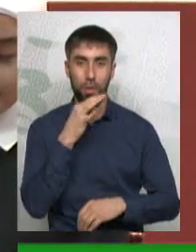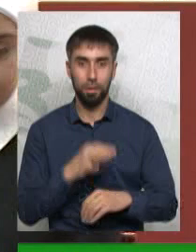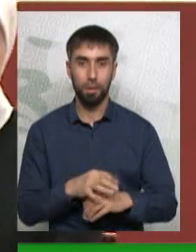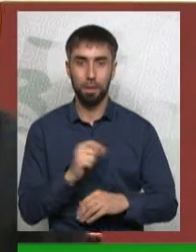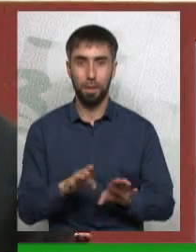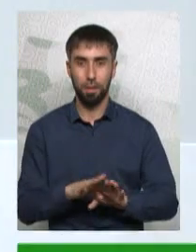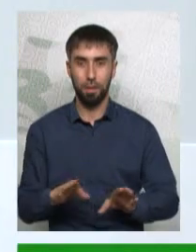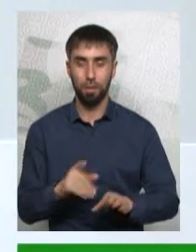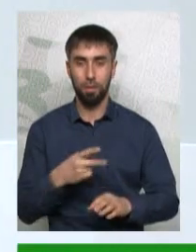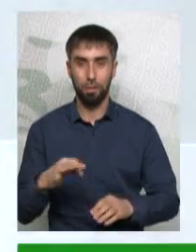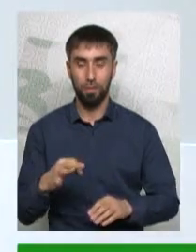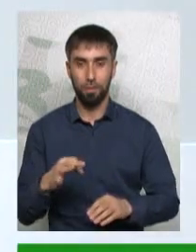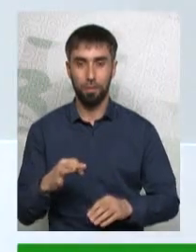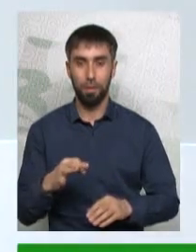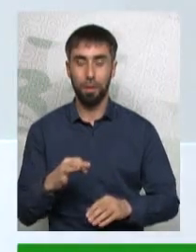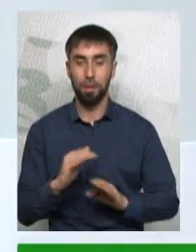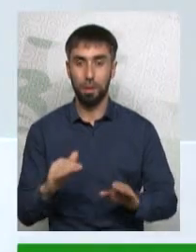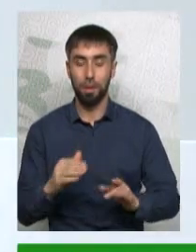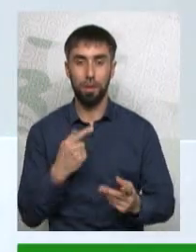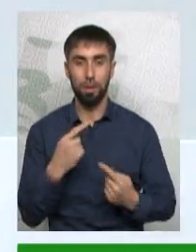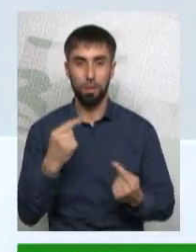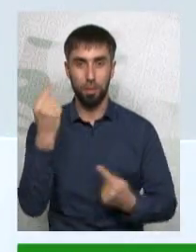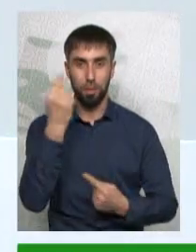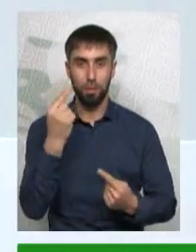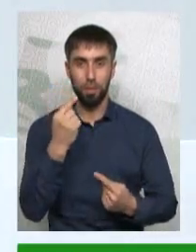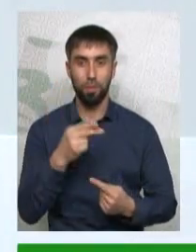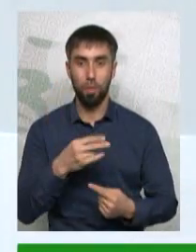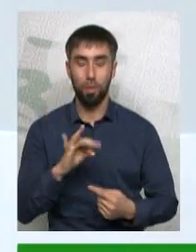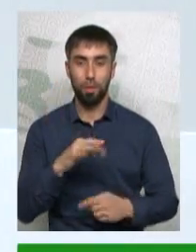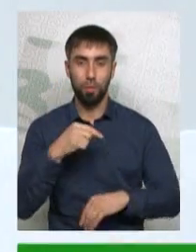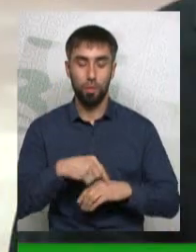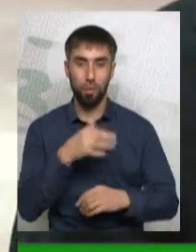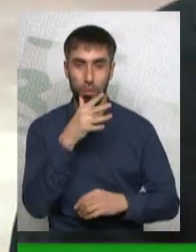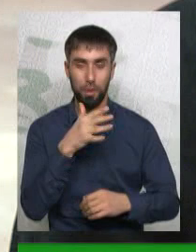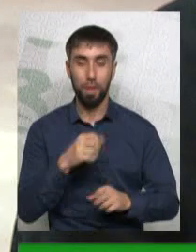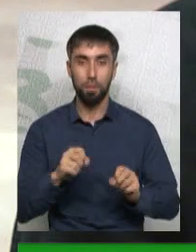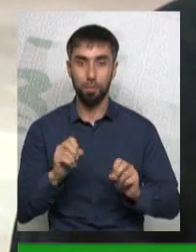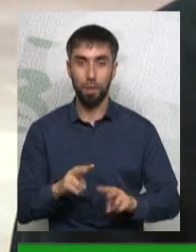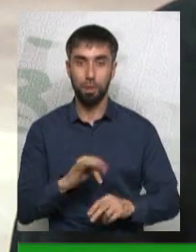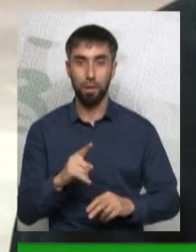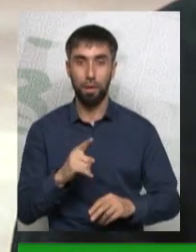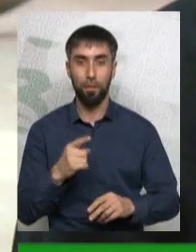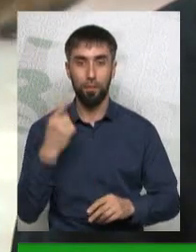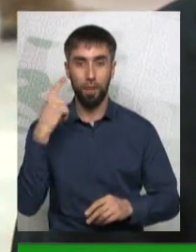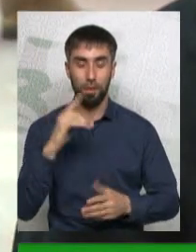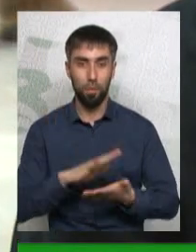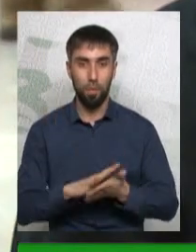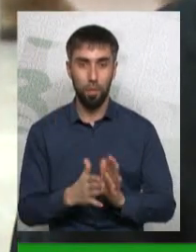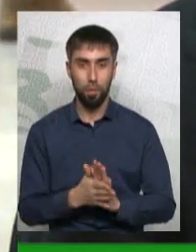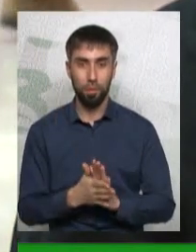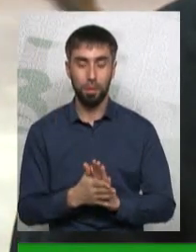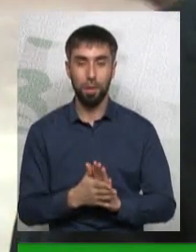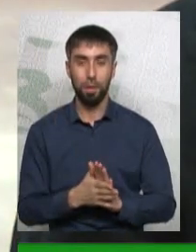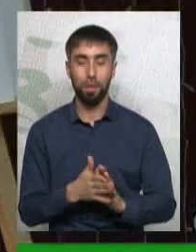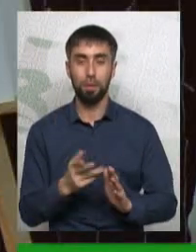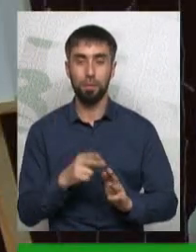за такие злодеяния. С детьми разговаривает психолог, тонко, с чувством юмора, специалист через вымышленные ситуации. Сценки